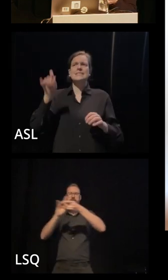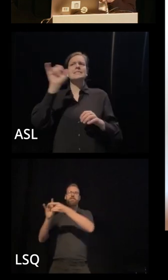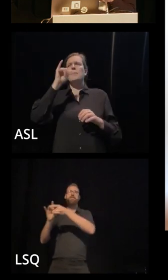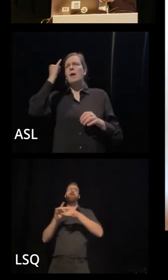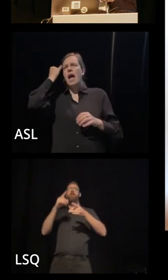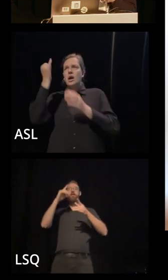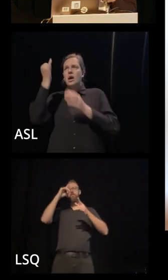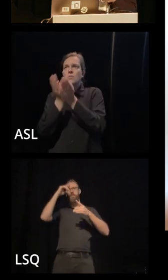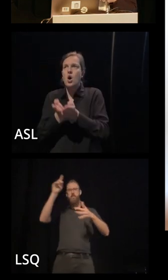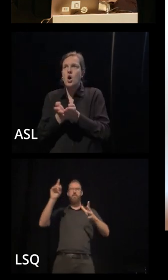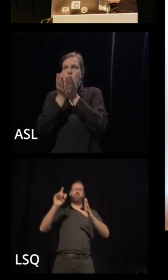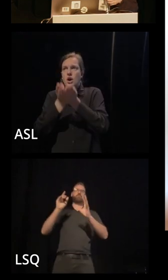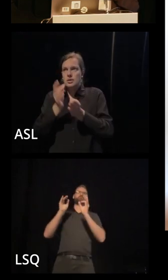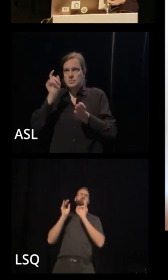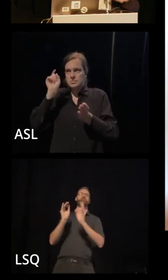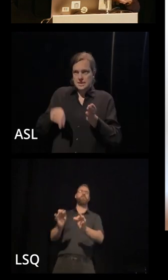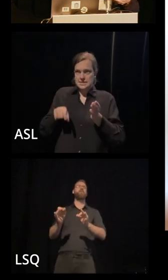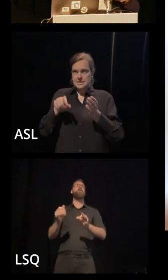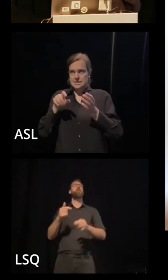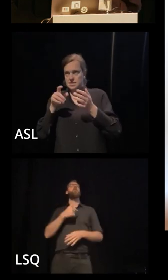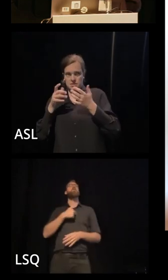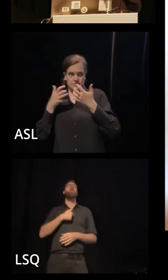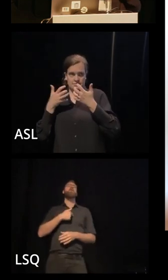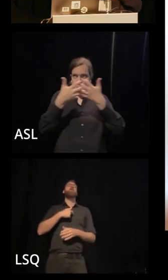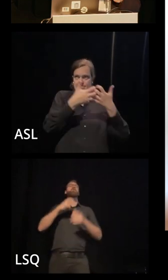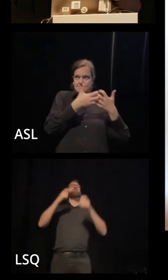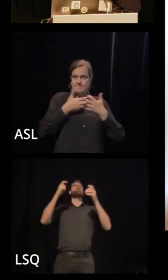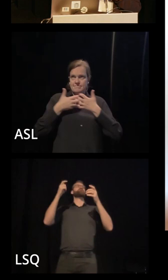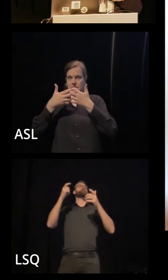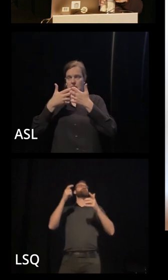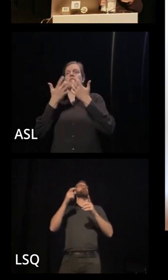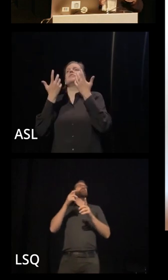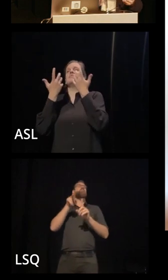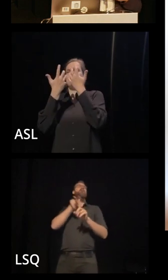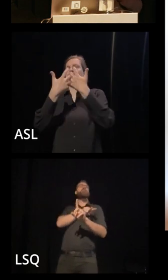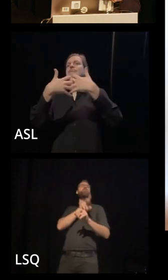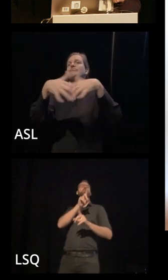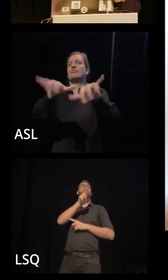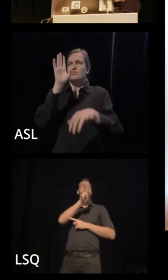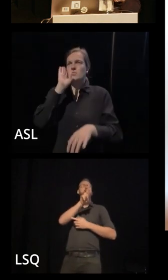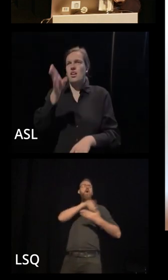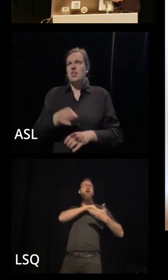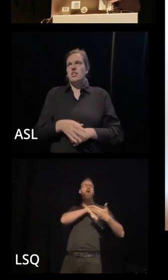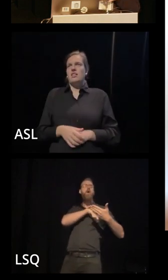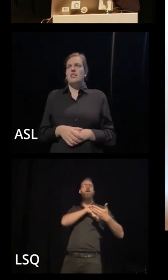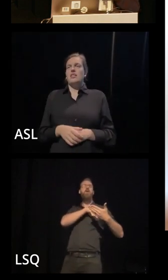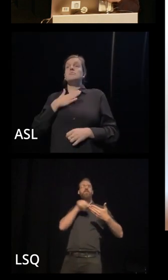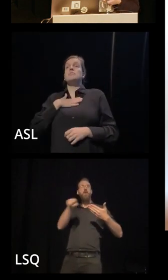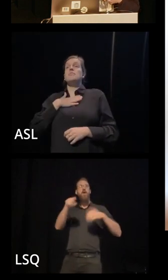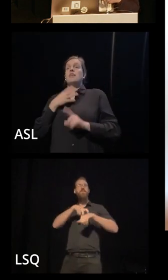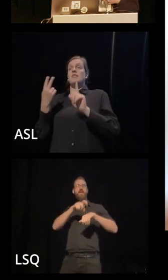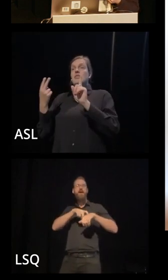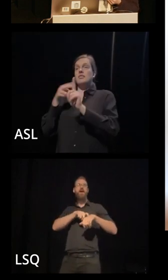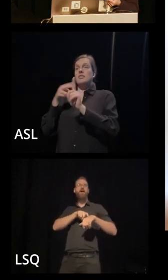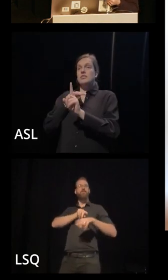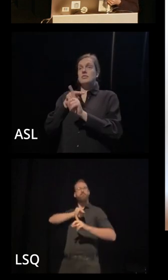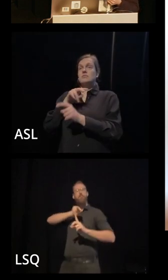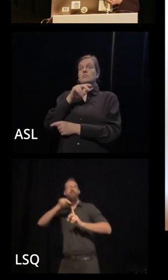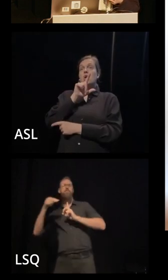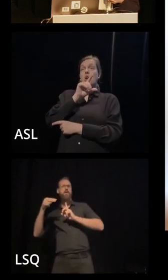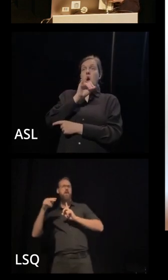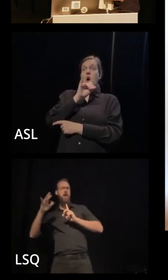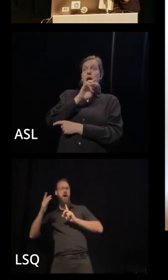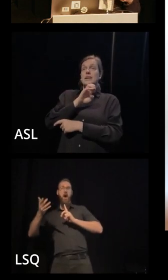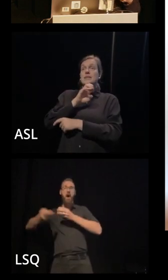mettre un autre chapeau que celui du doctorat, parce que j'avais vraiment beaucoup de temps, mais elle m'a vraiment inspirée en tant que chercheure, donc au